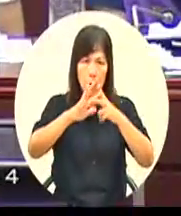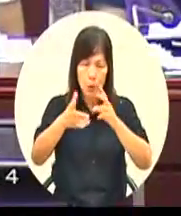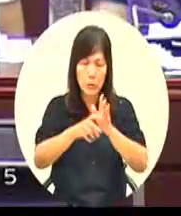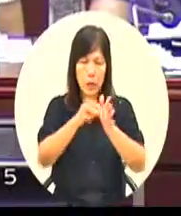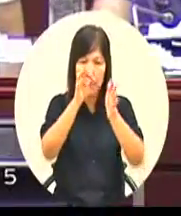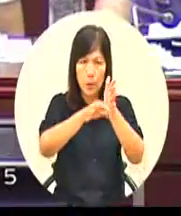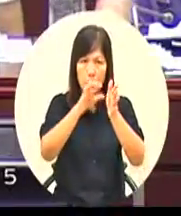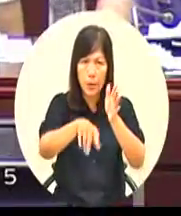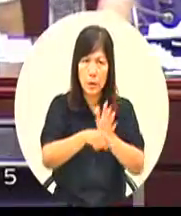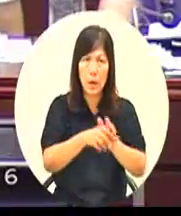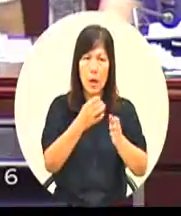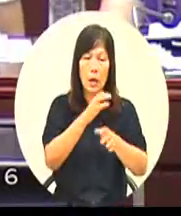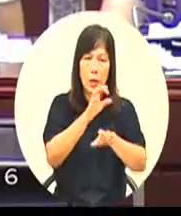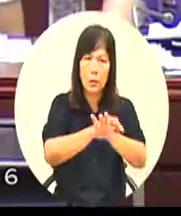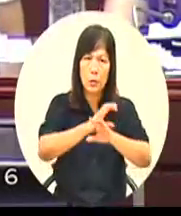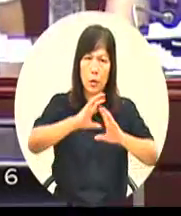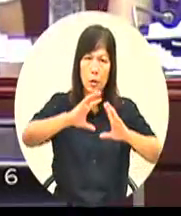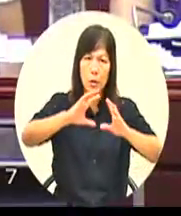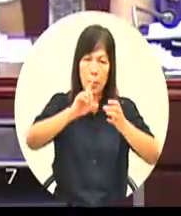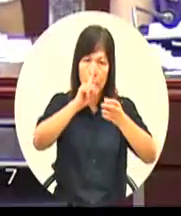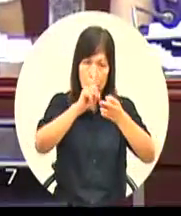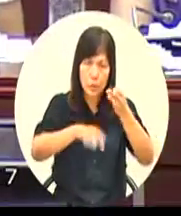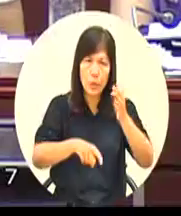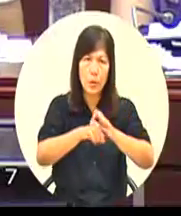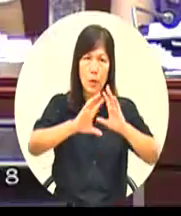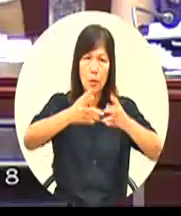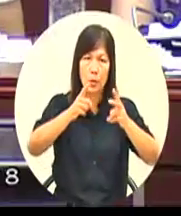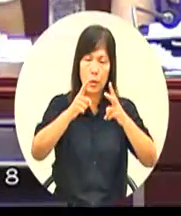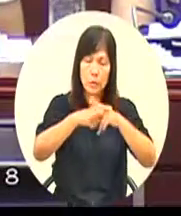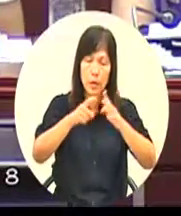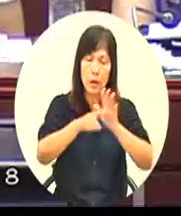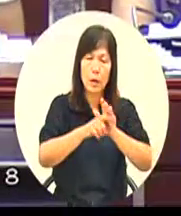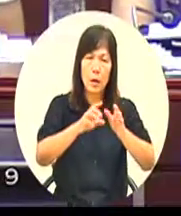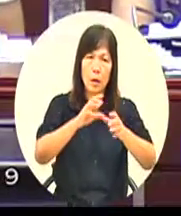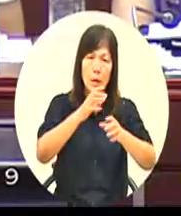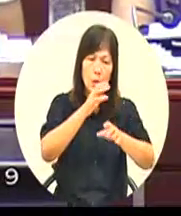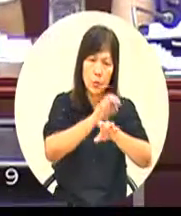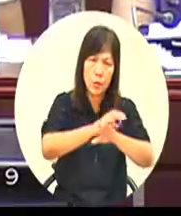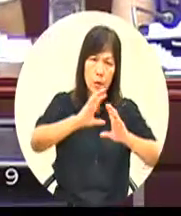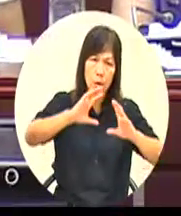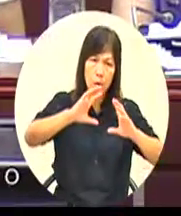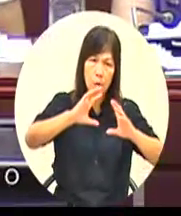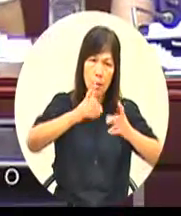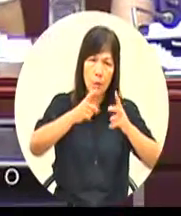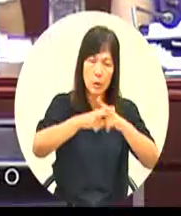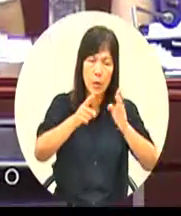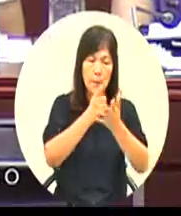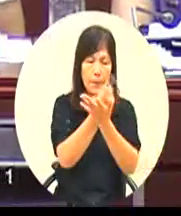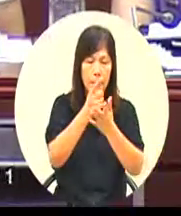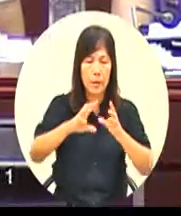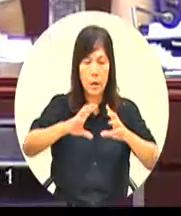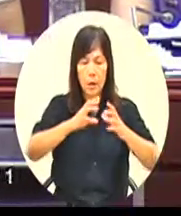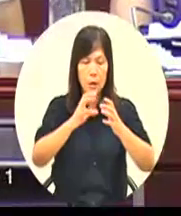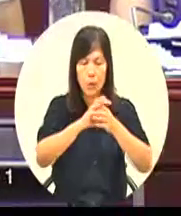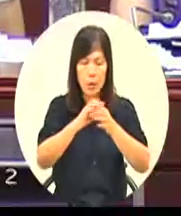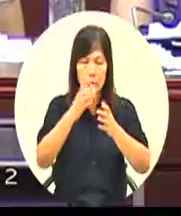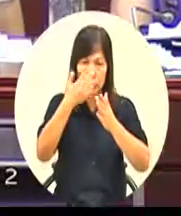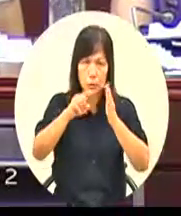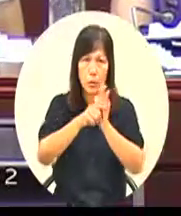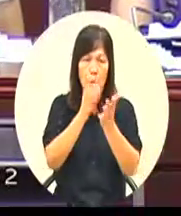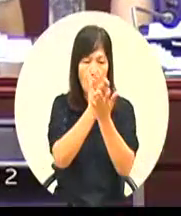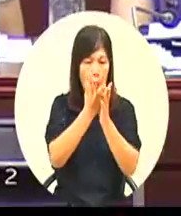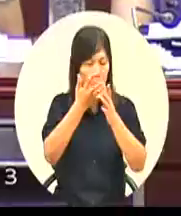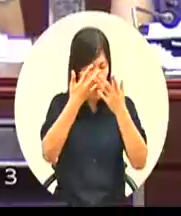场、瑞丰国小、光华国中、瑞祥国小、中山国小，想跟议员你关心的真的非常非常的